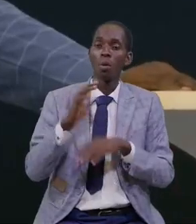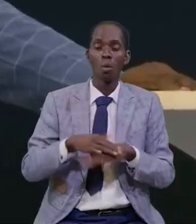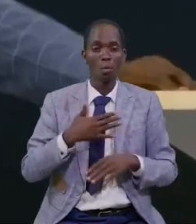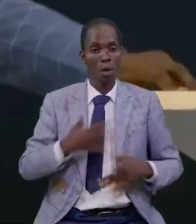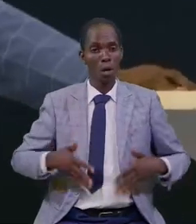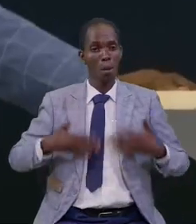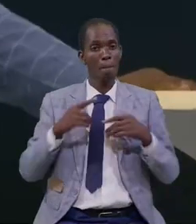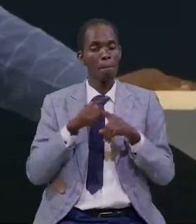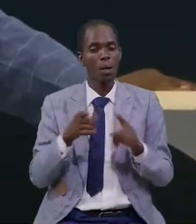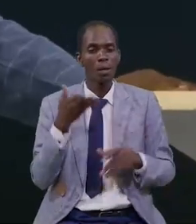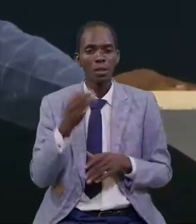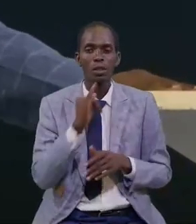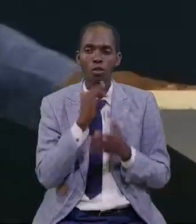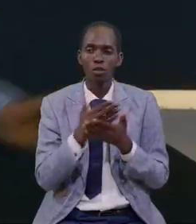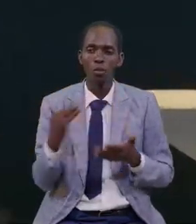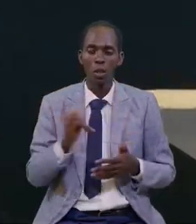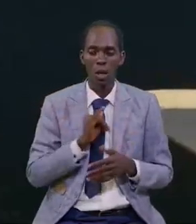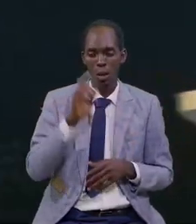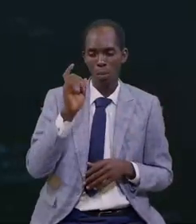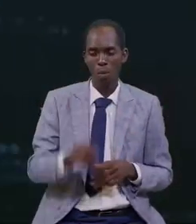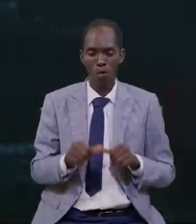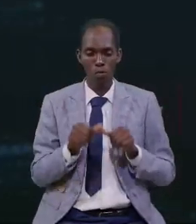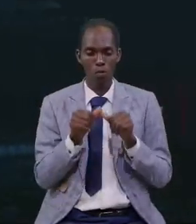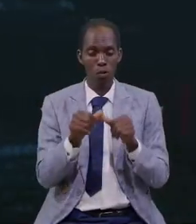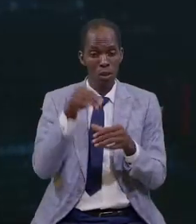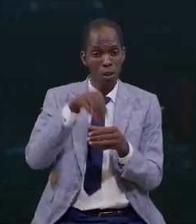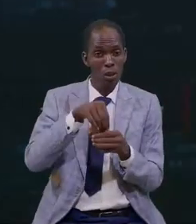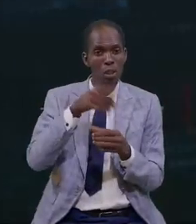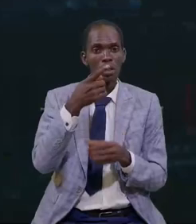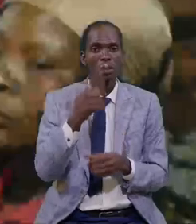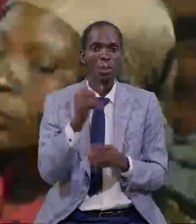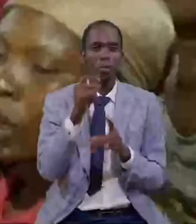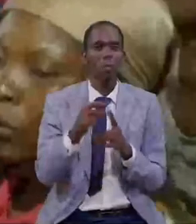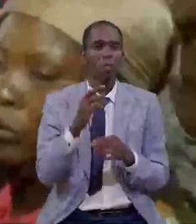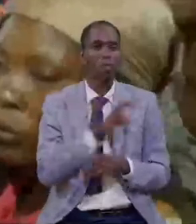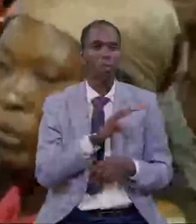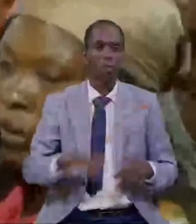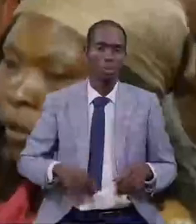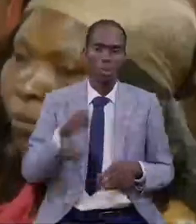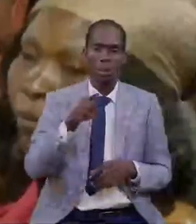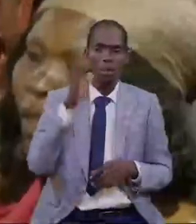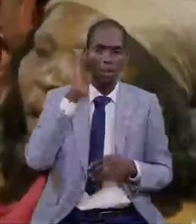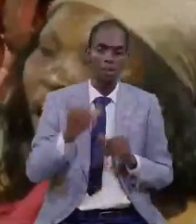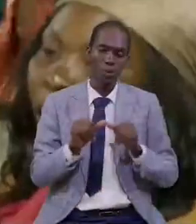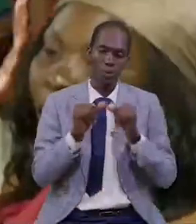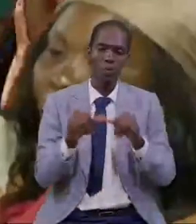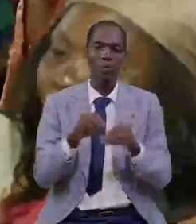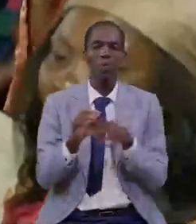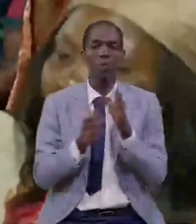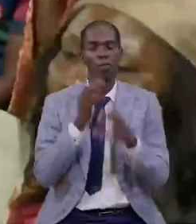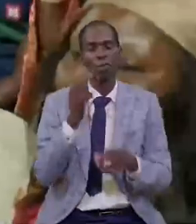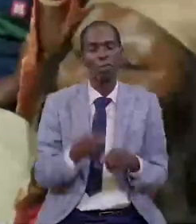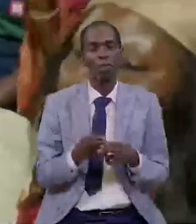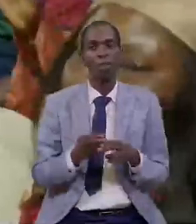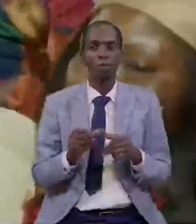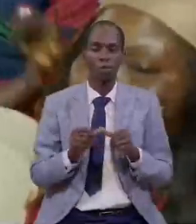demeurer il y a quelque chose que je dois continuer à faire c'est demeurer dans la parole de Christ et tu vas demeurer si vous demeurez